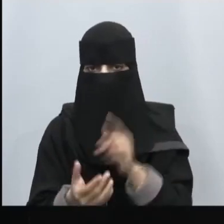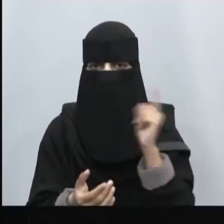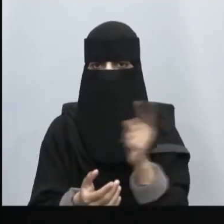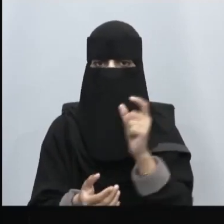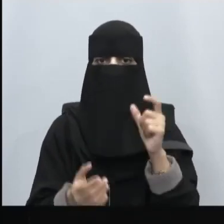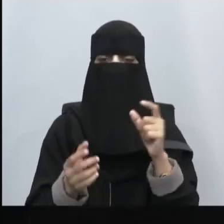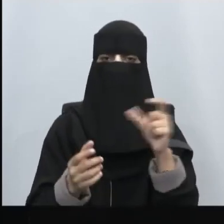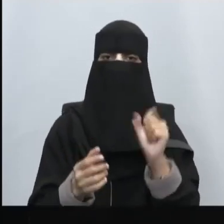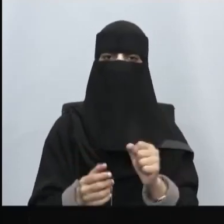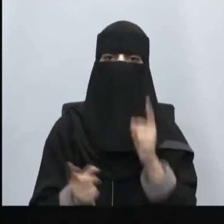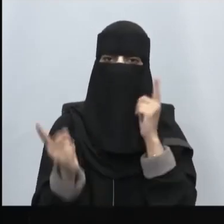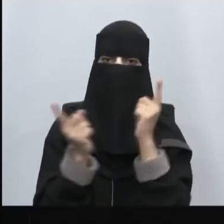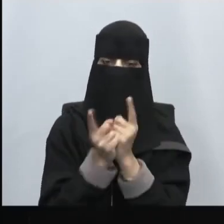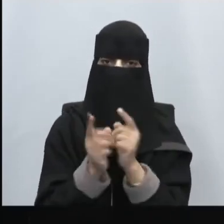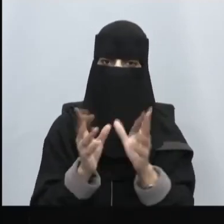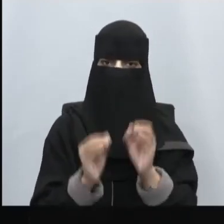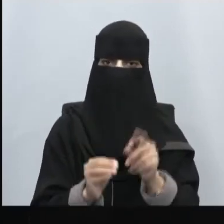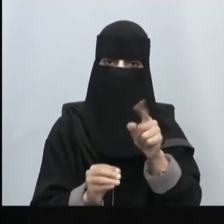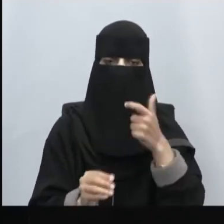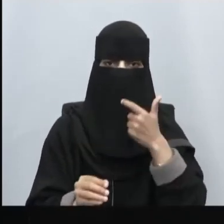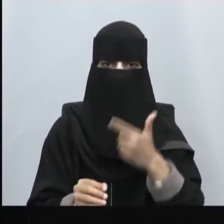التقيكم في الحصه المقبله دمتم بود